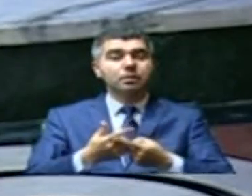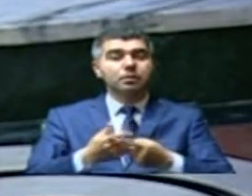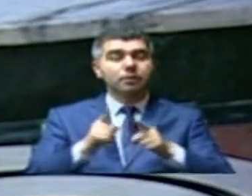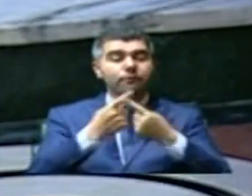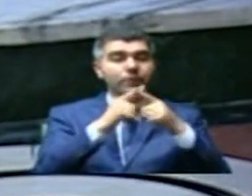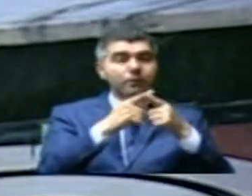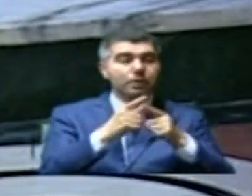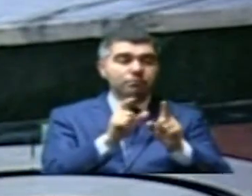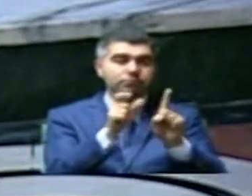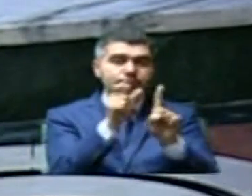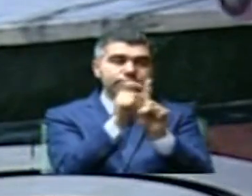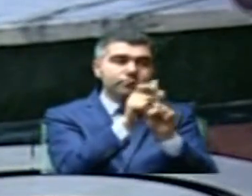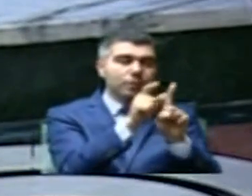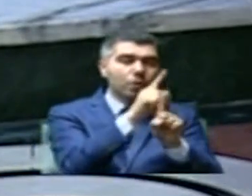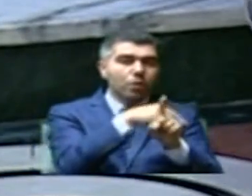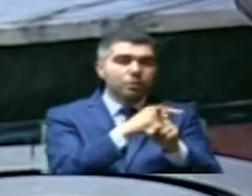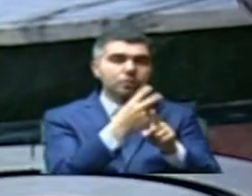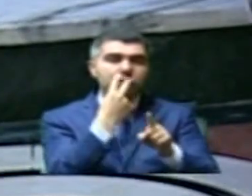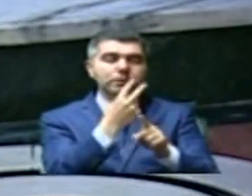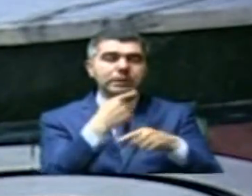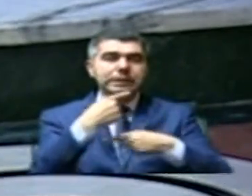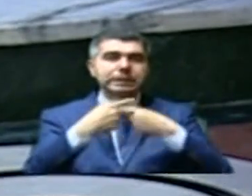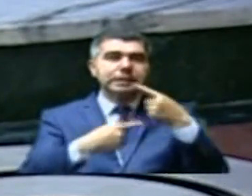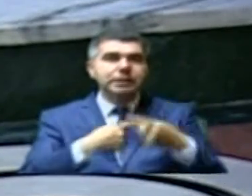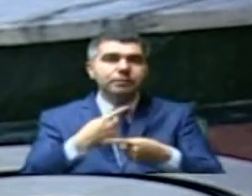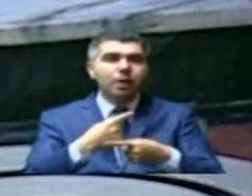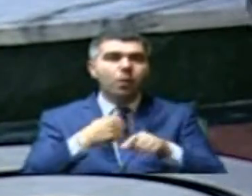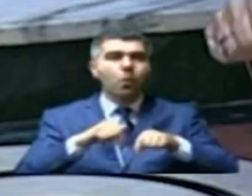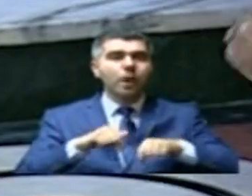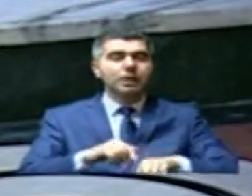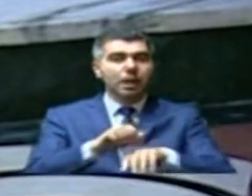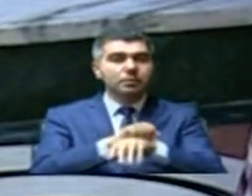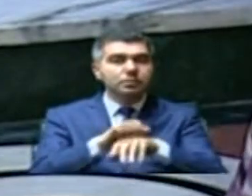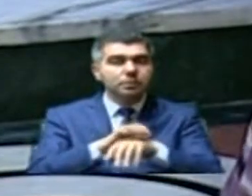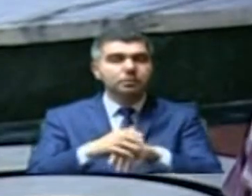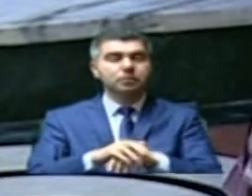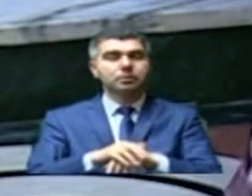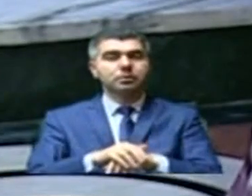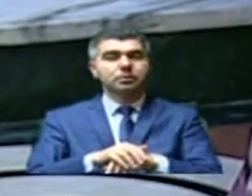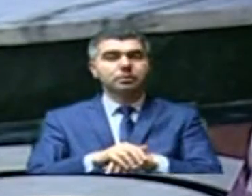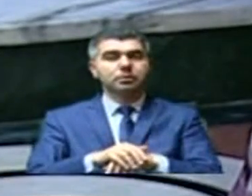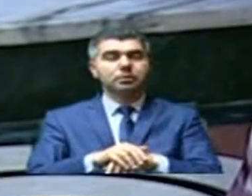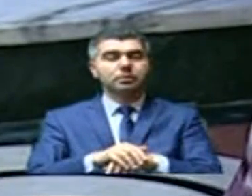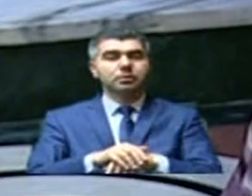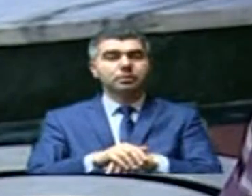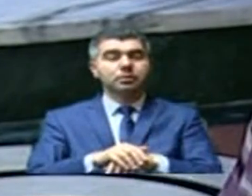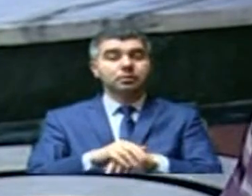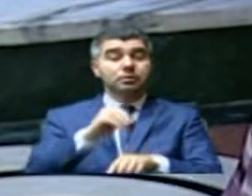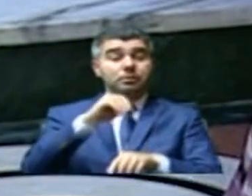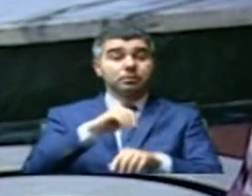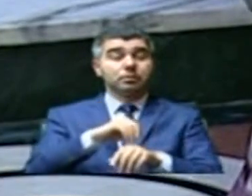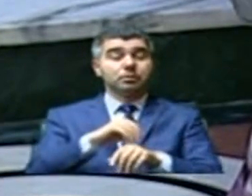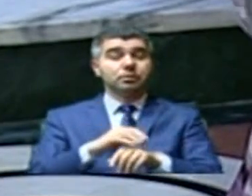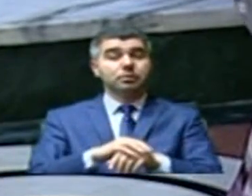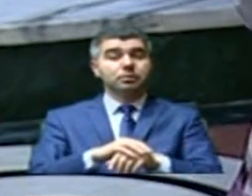تتبع غادي نتقاسموها مع جميع الفرع المتدخلين، مع وزارة الداخلية ومع كذلك خاصة اللي غادي يكون